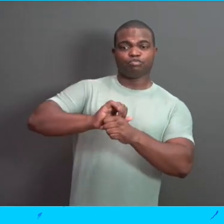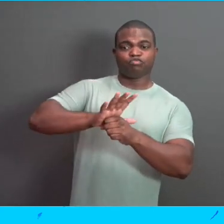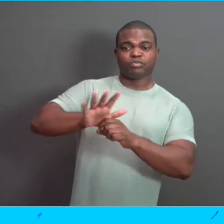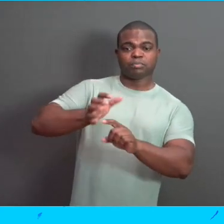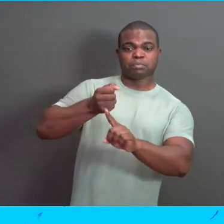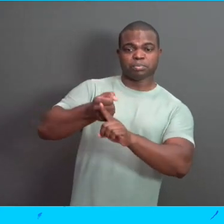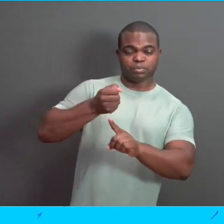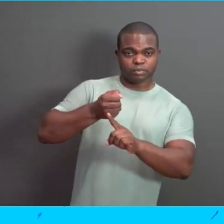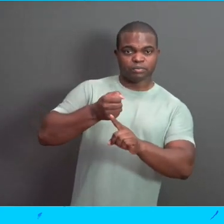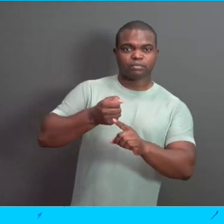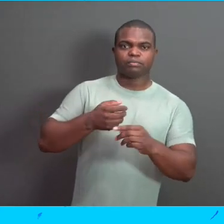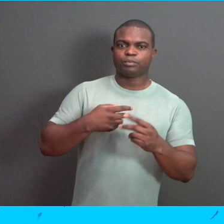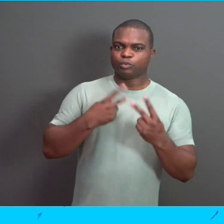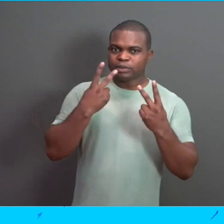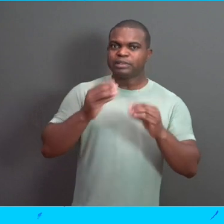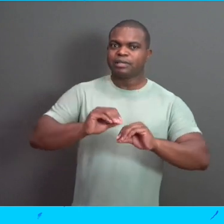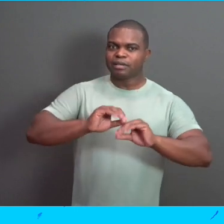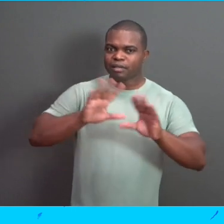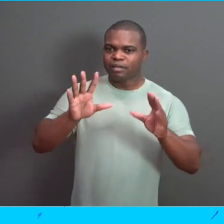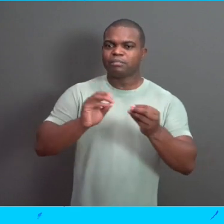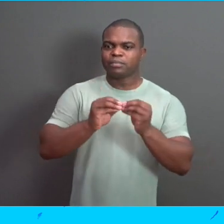Il y a plusieurs défis